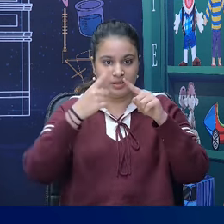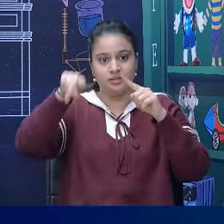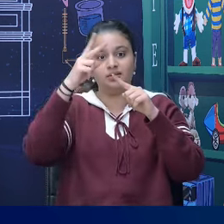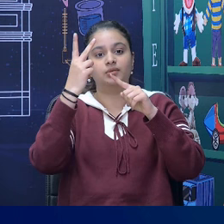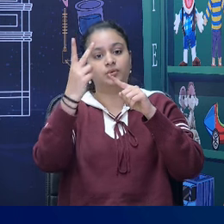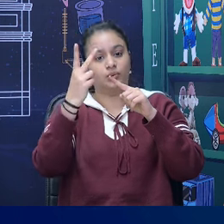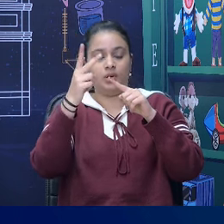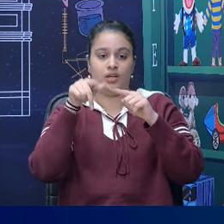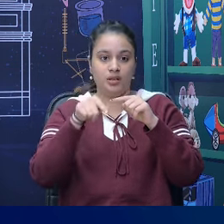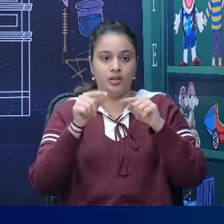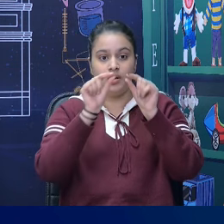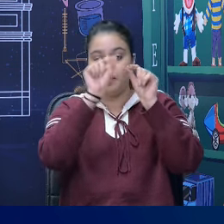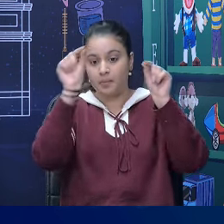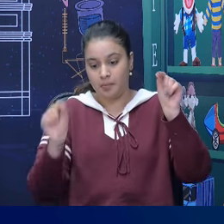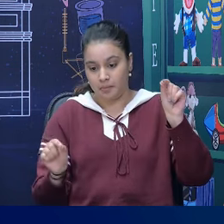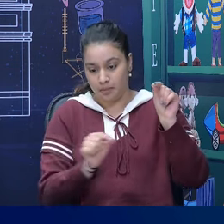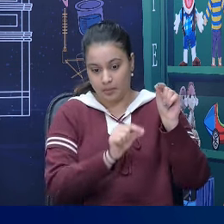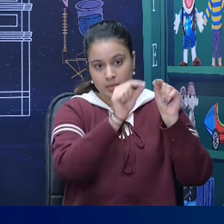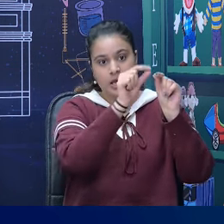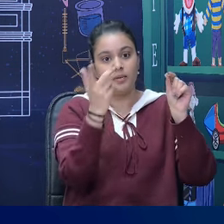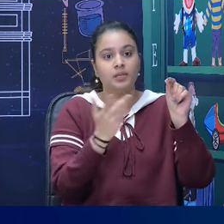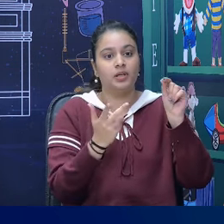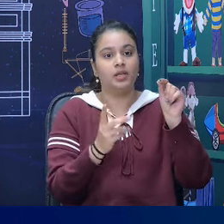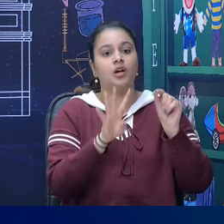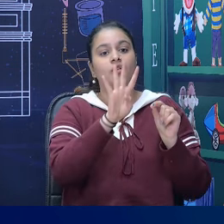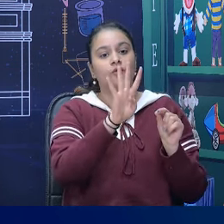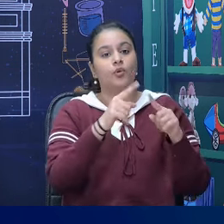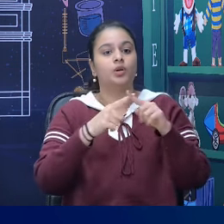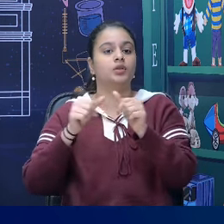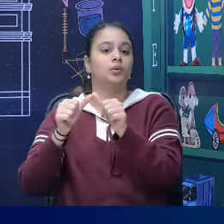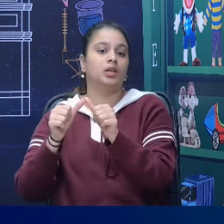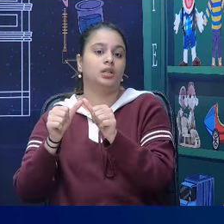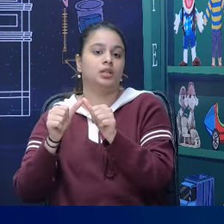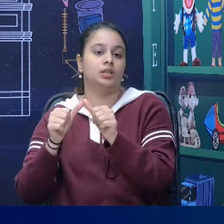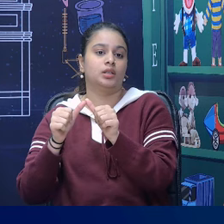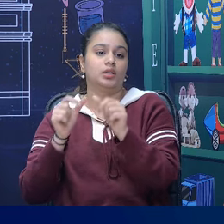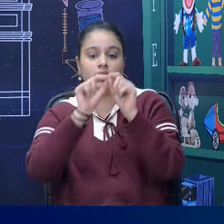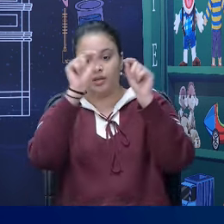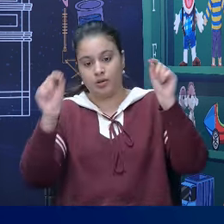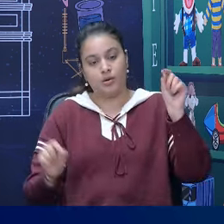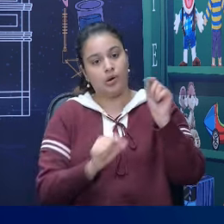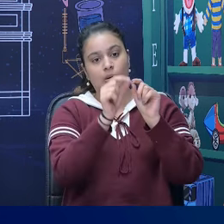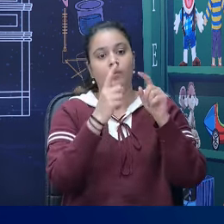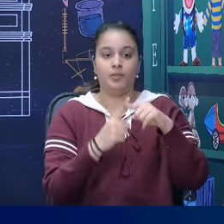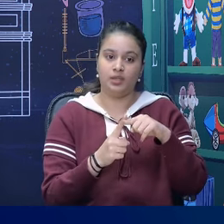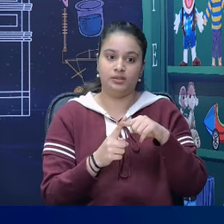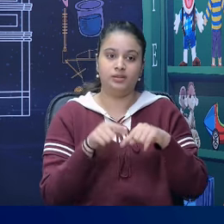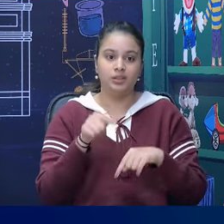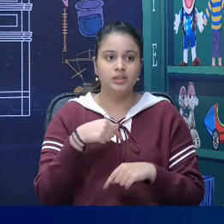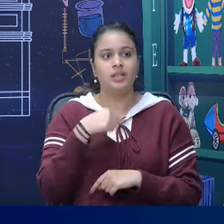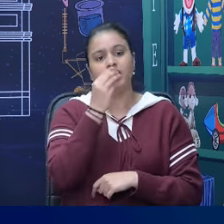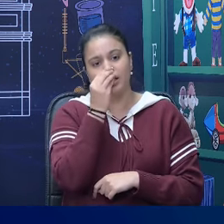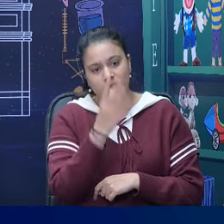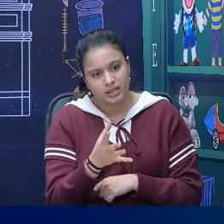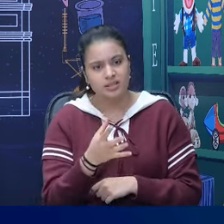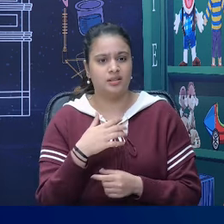बनाया उसका पेरीमीटर की बात करें तो 4a यानी चार गुना भुजा ऐसे बनता है बाकी सारे भी बनते हैं तो इसमें उनको आसानी होगी